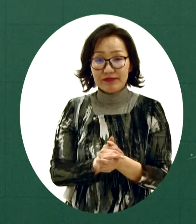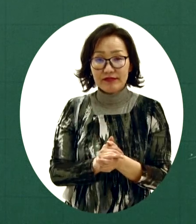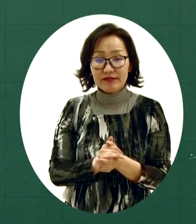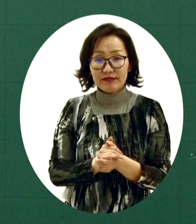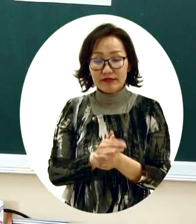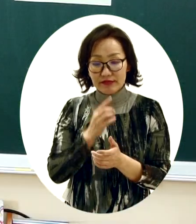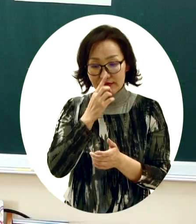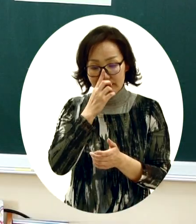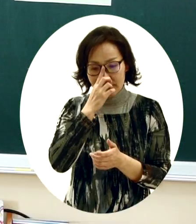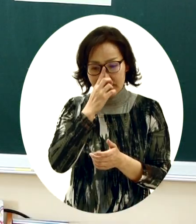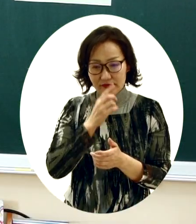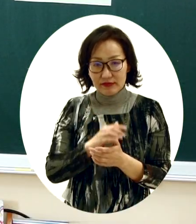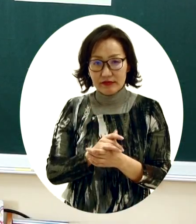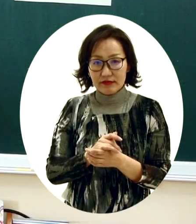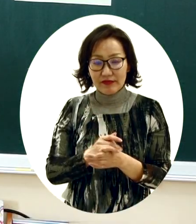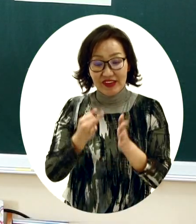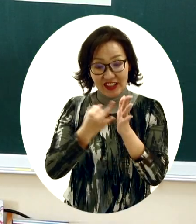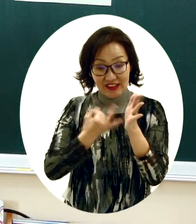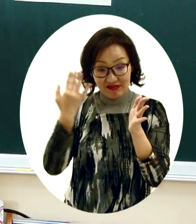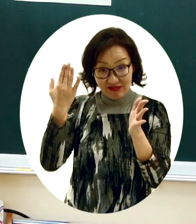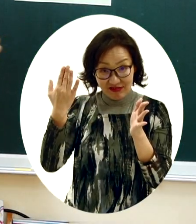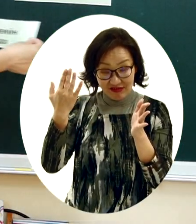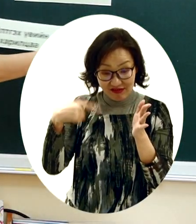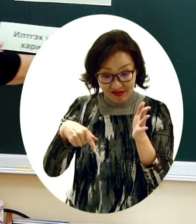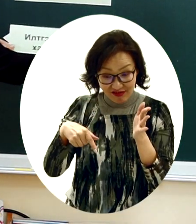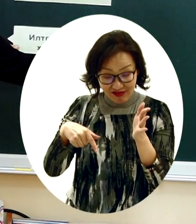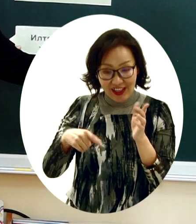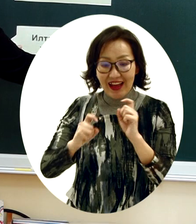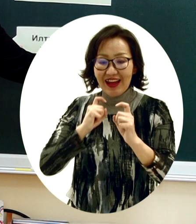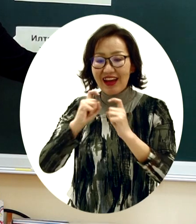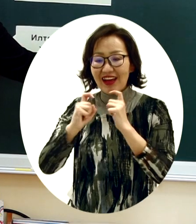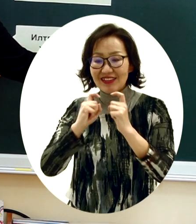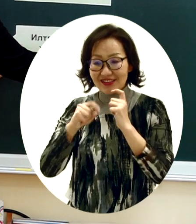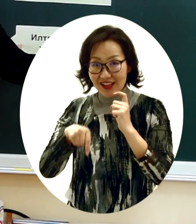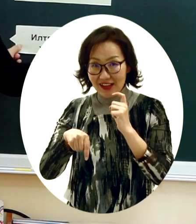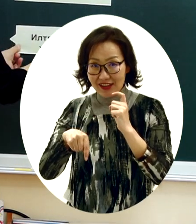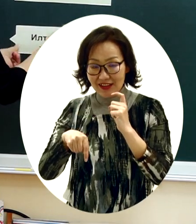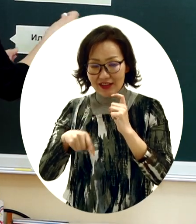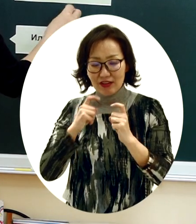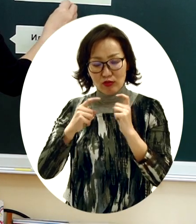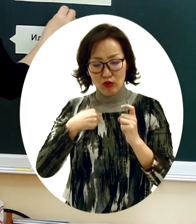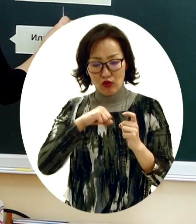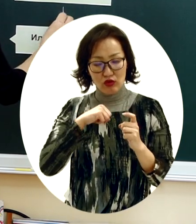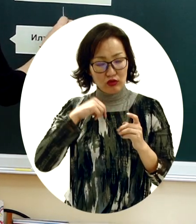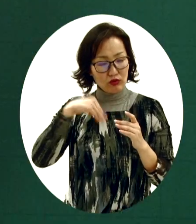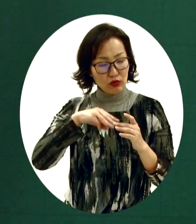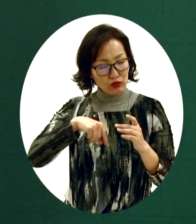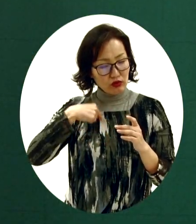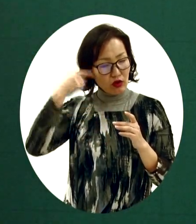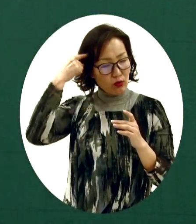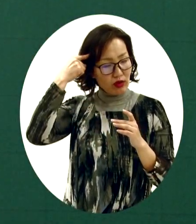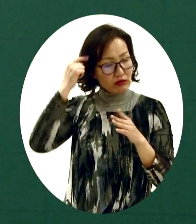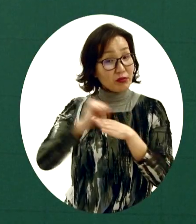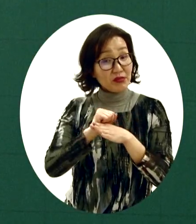За, мөн илтгэх үеийн харилцаагаа бүгдээрээ дор бүрнээ